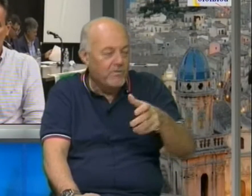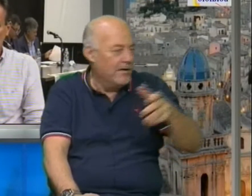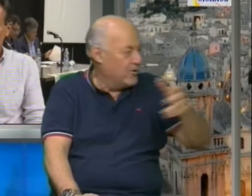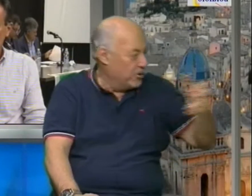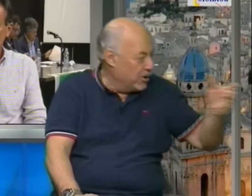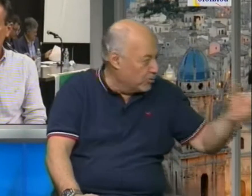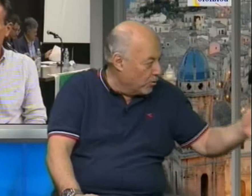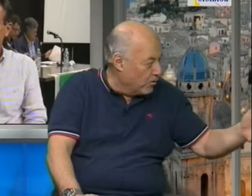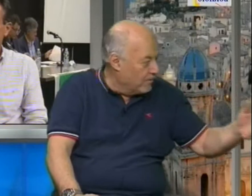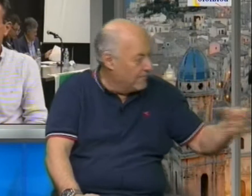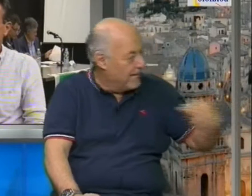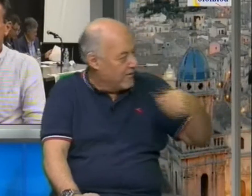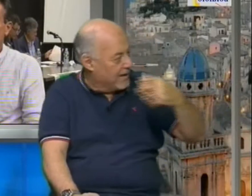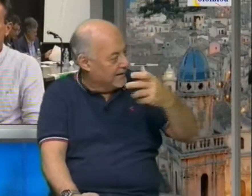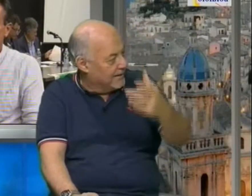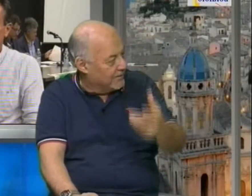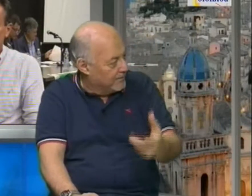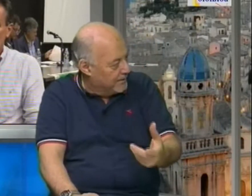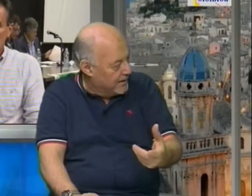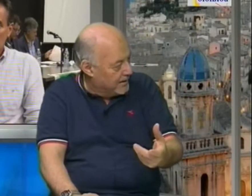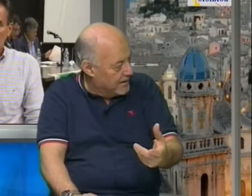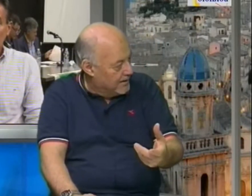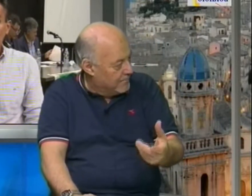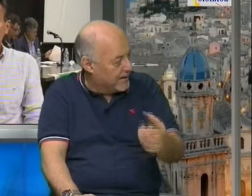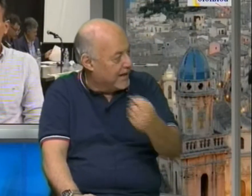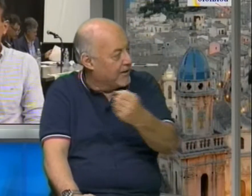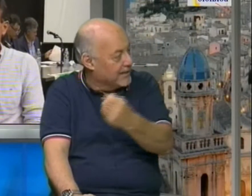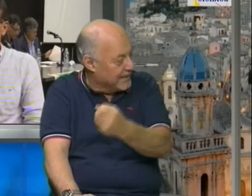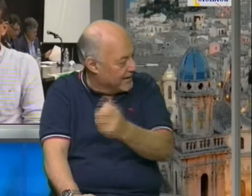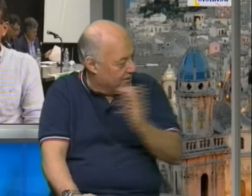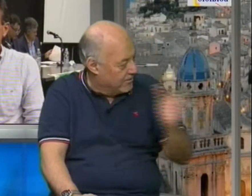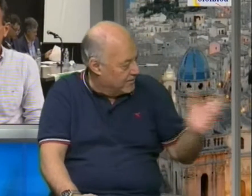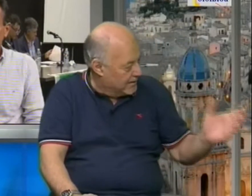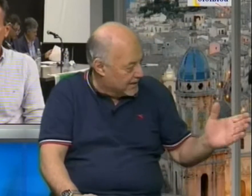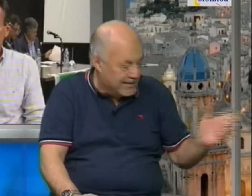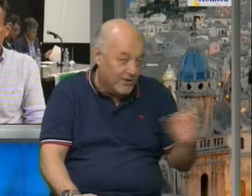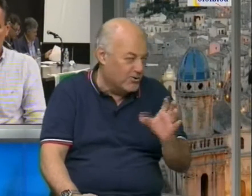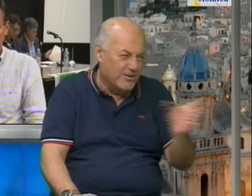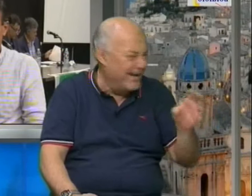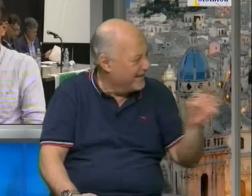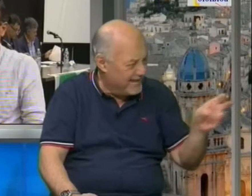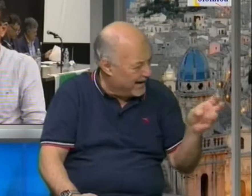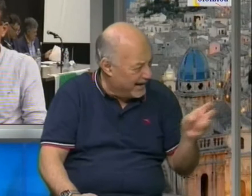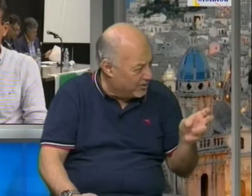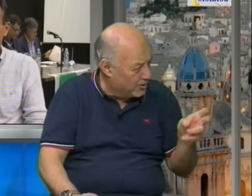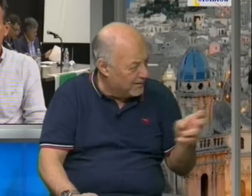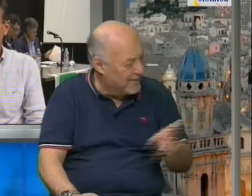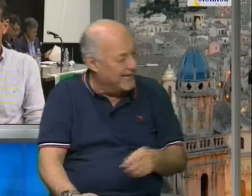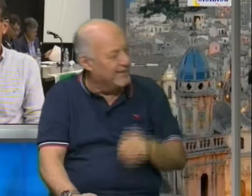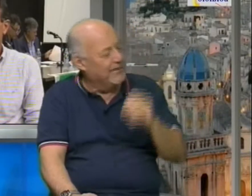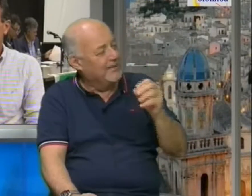preparando, non dico tu, ma un candidato del PD. Perché ora il sindaco Cazzini, non so se hai